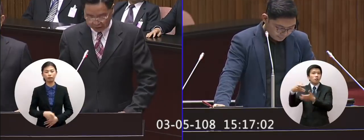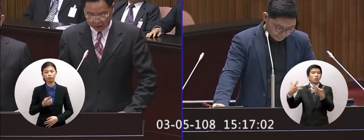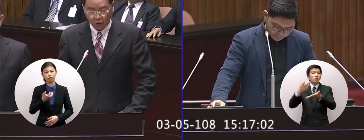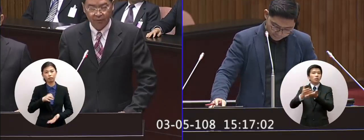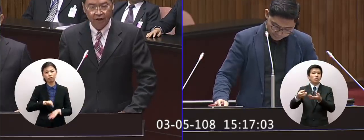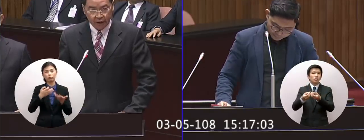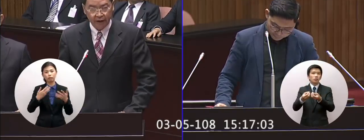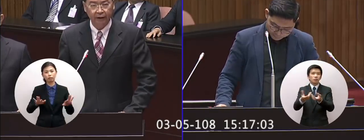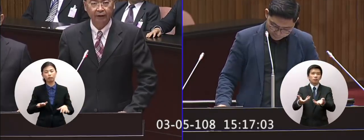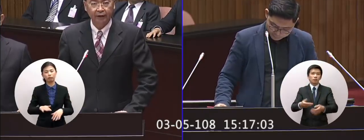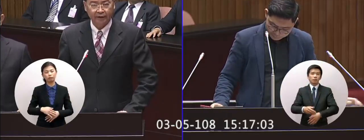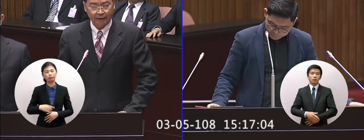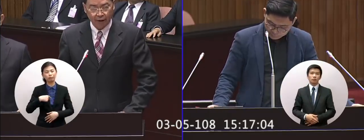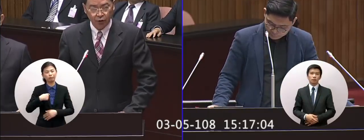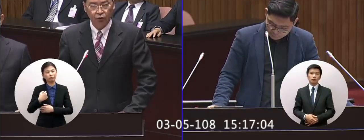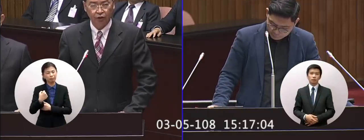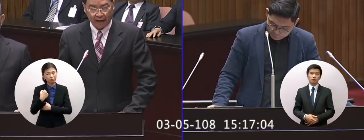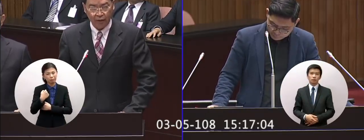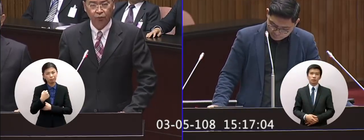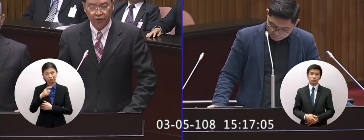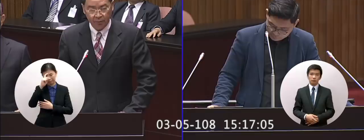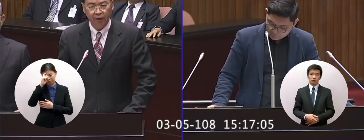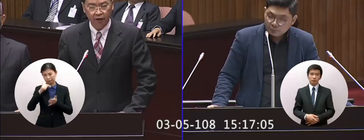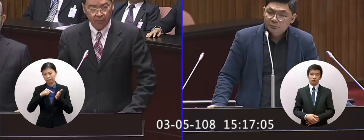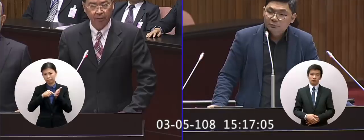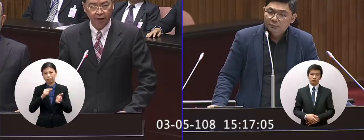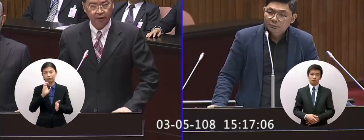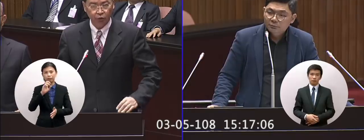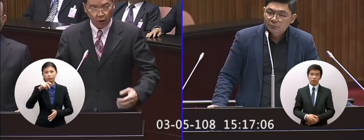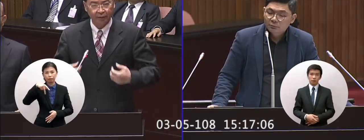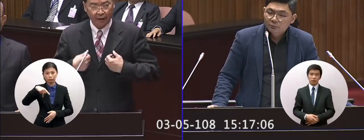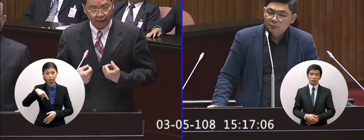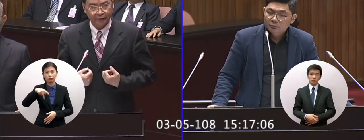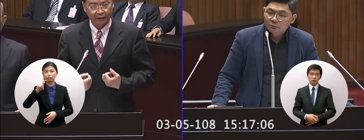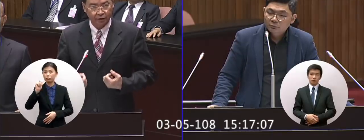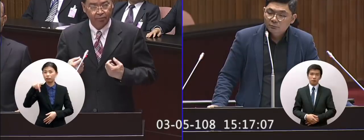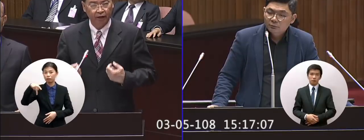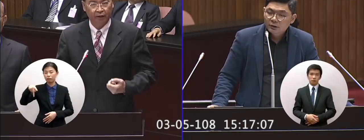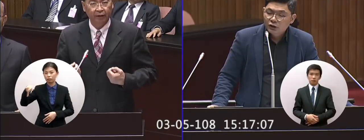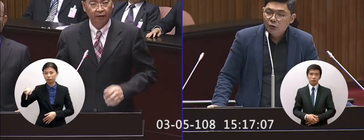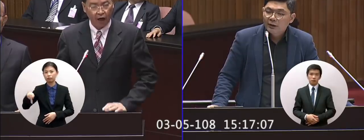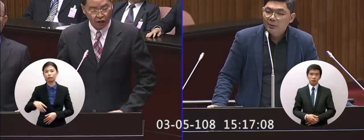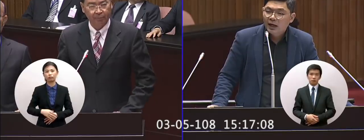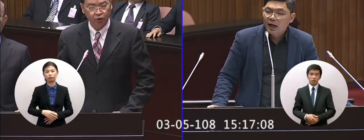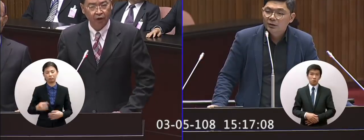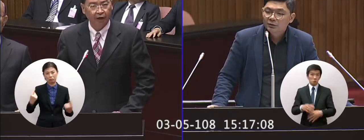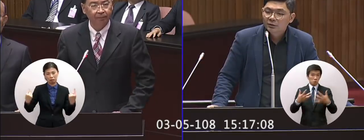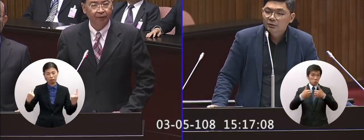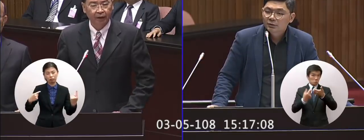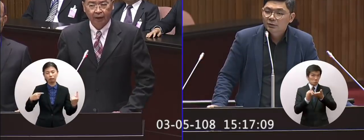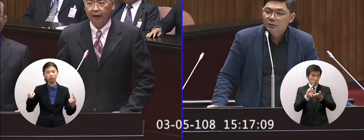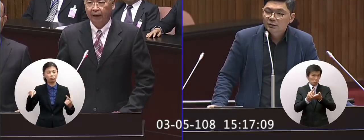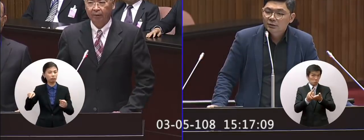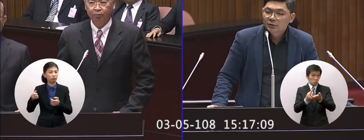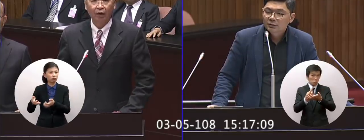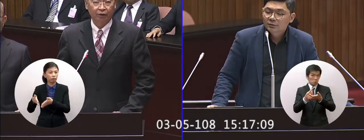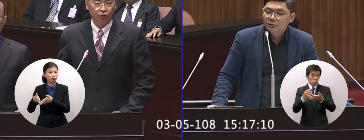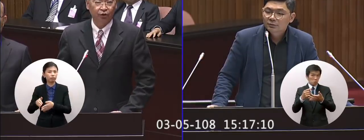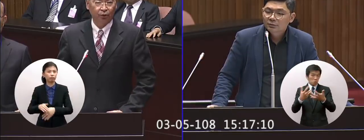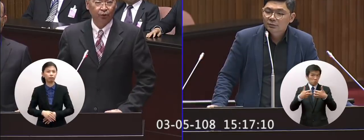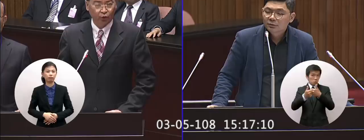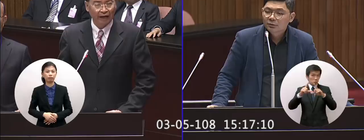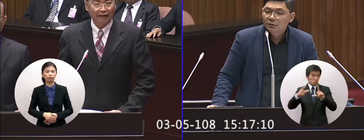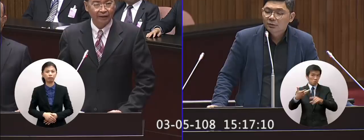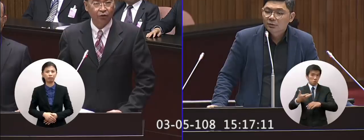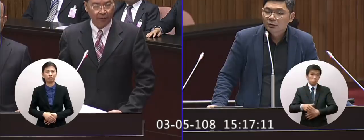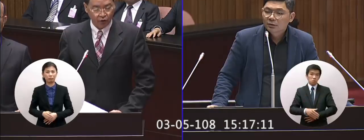刚跟委员讲的，我们尽力在争取加入 CPTPP， 这个对我们台湾来讲是比 那机会大不大？ 不敢